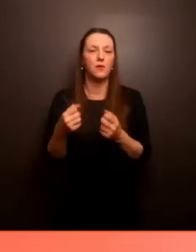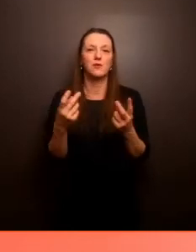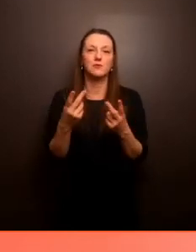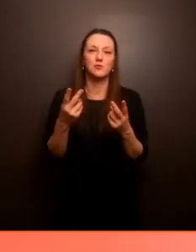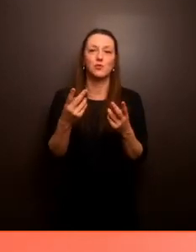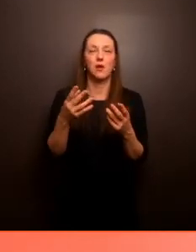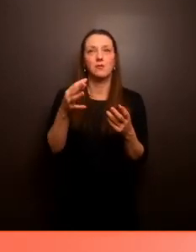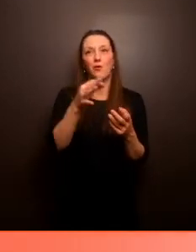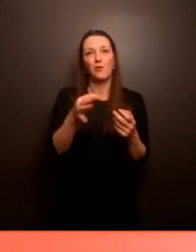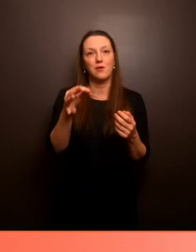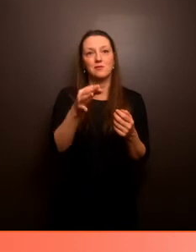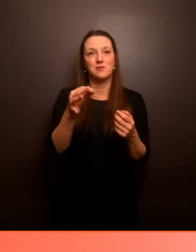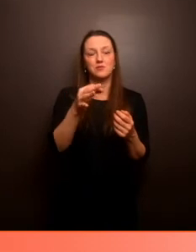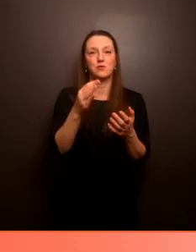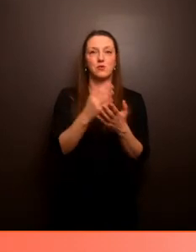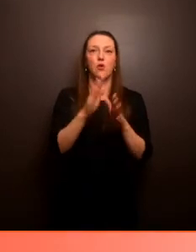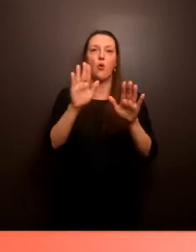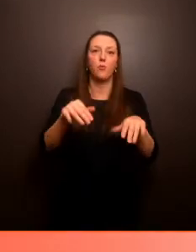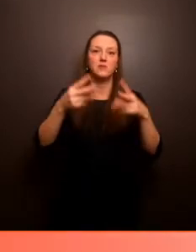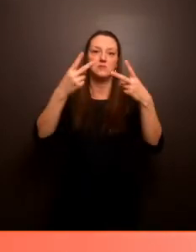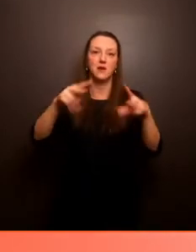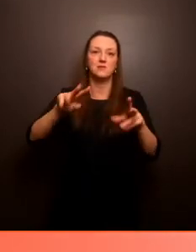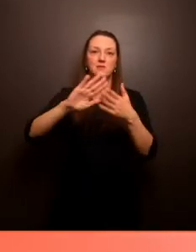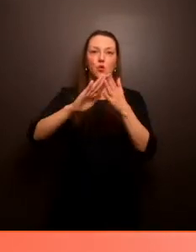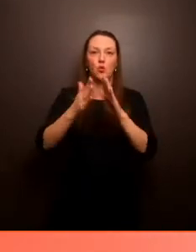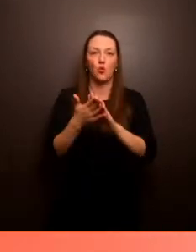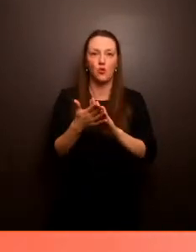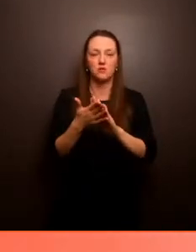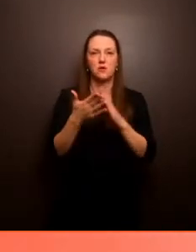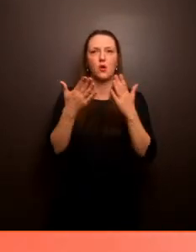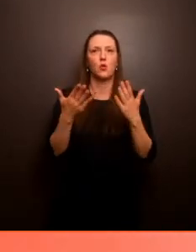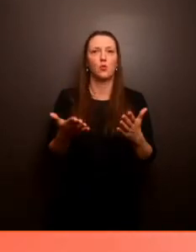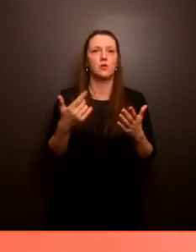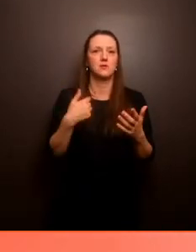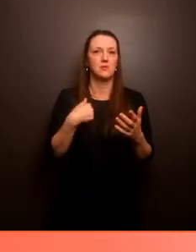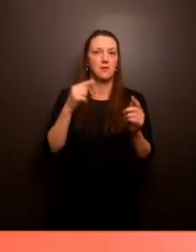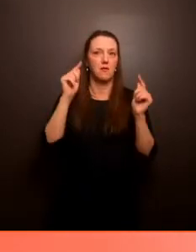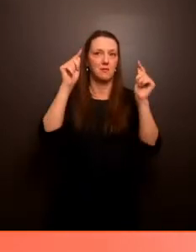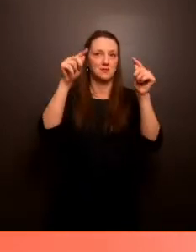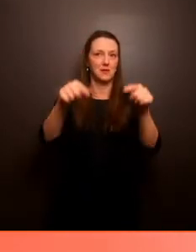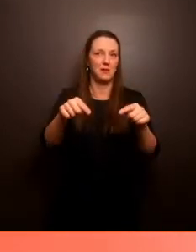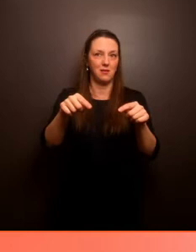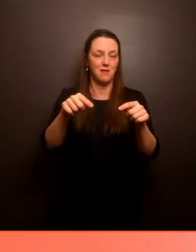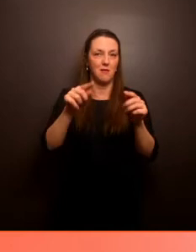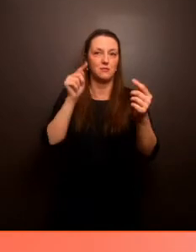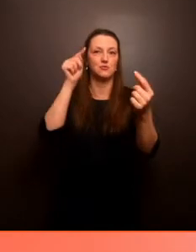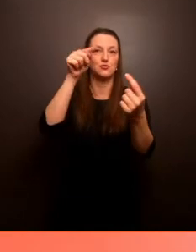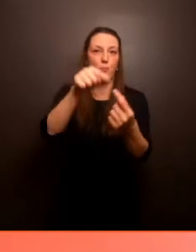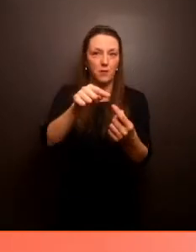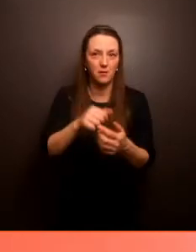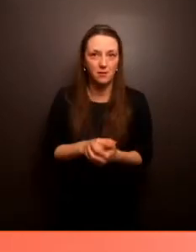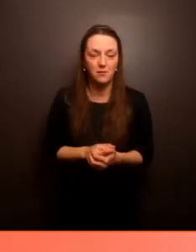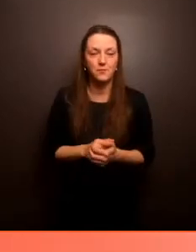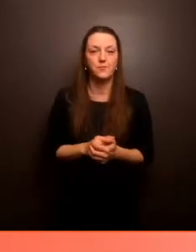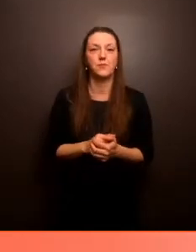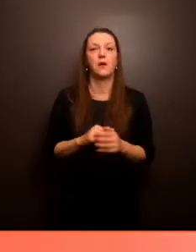organisatsioonid on hoopis teises olukorras, kuidas mina sinna mahutun. Nii et kui mõelda